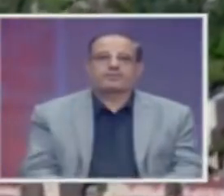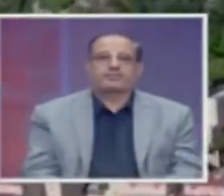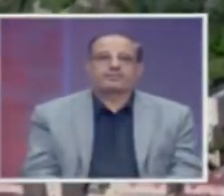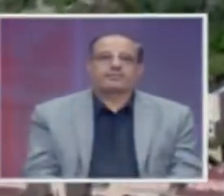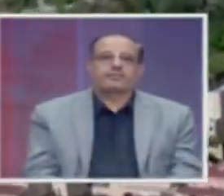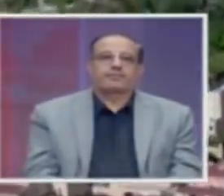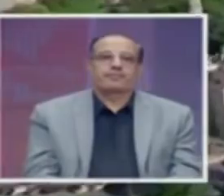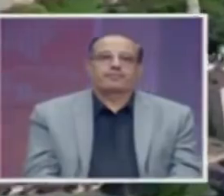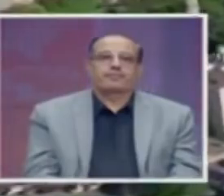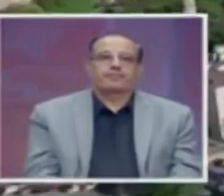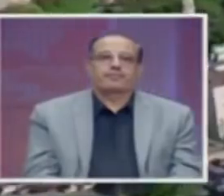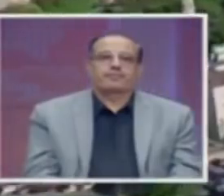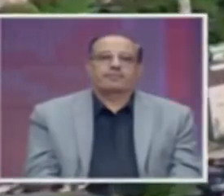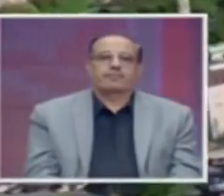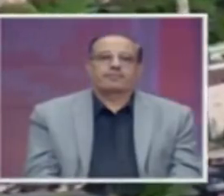القدس.